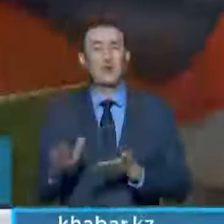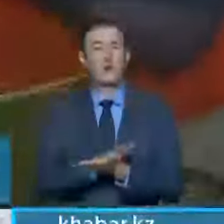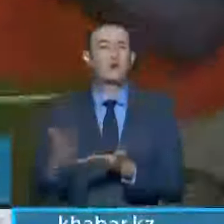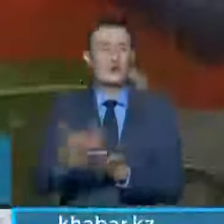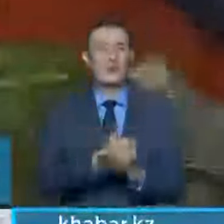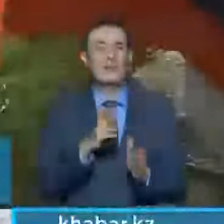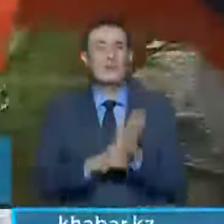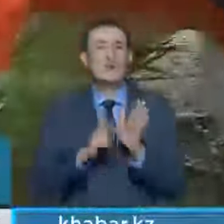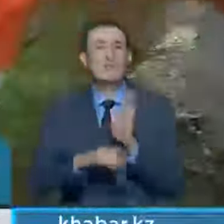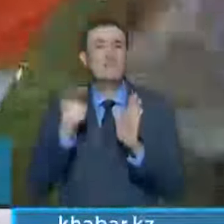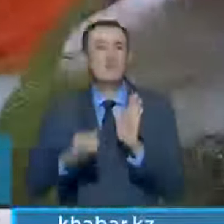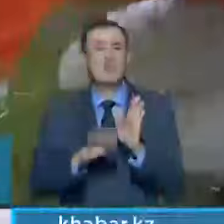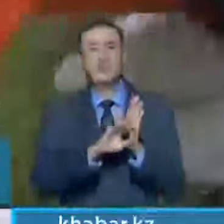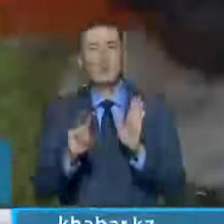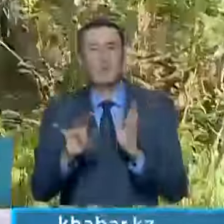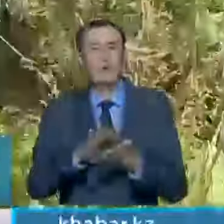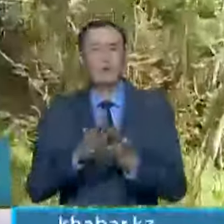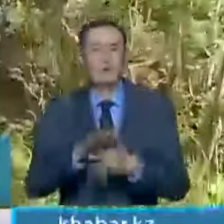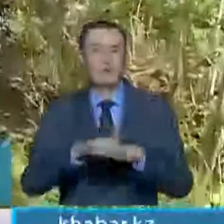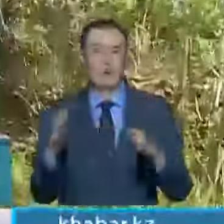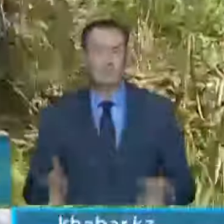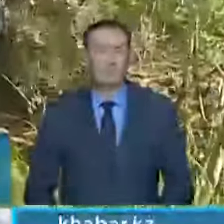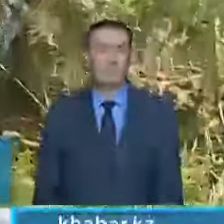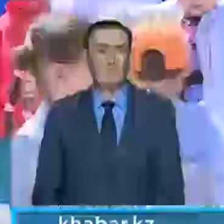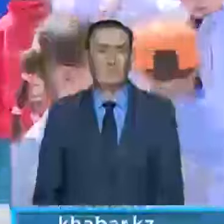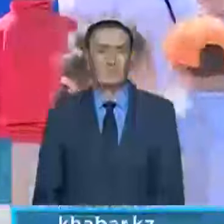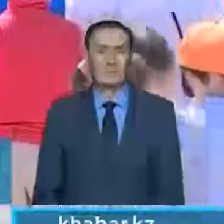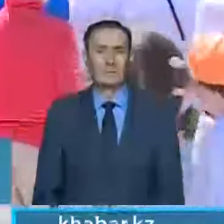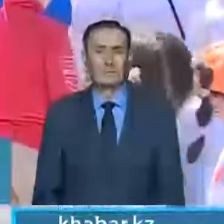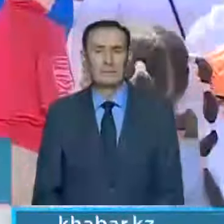почти 80 тысяч тонн мусора.